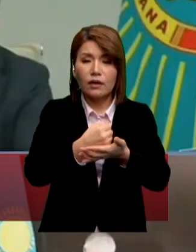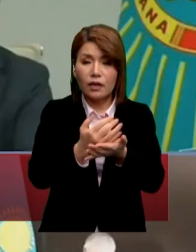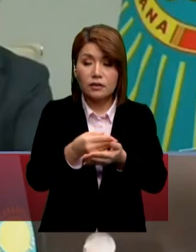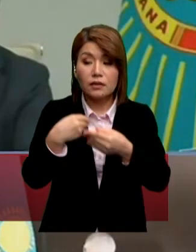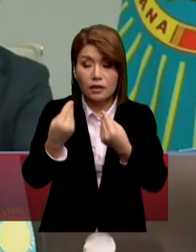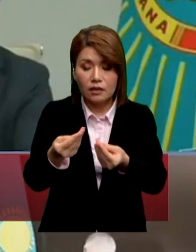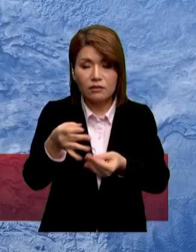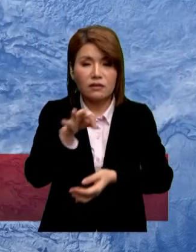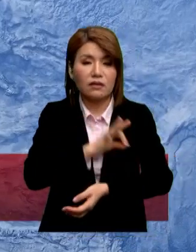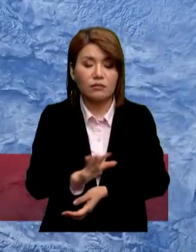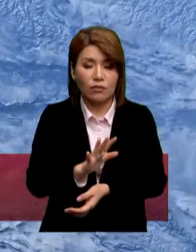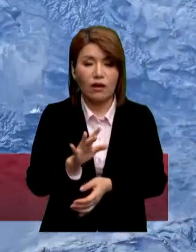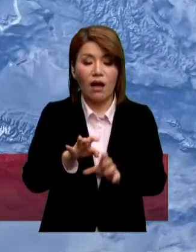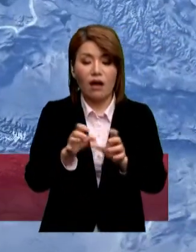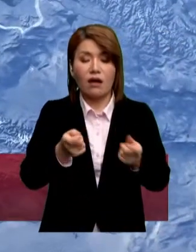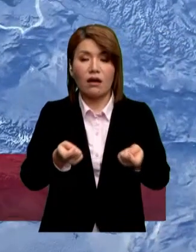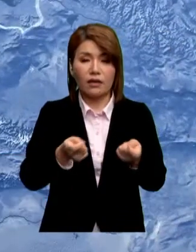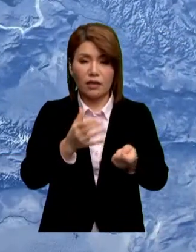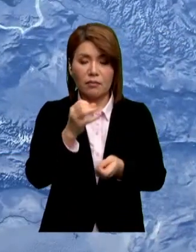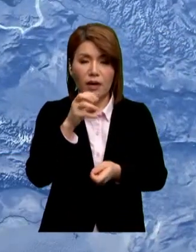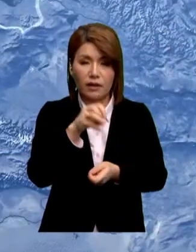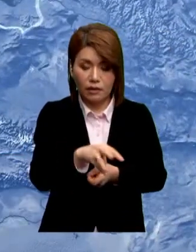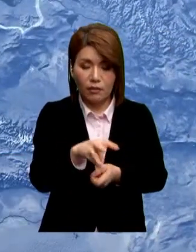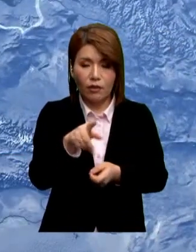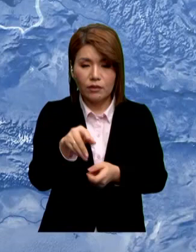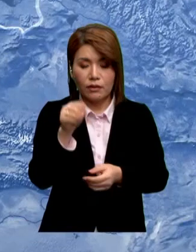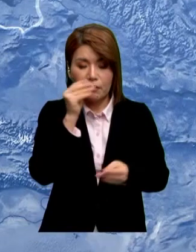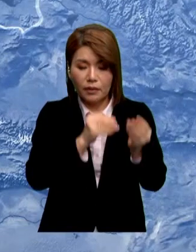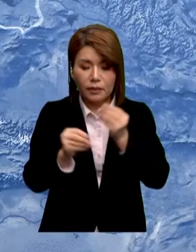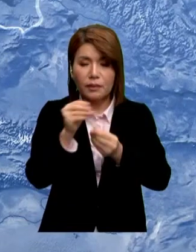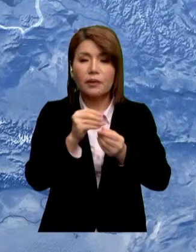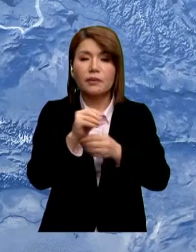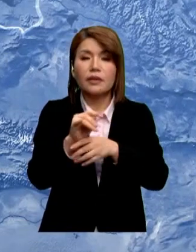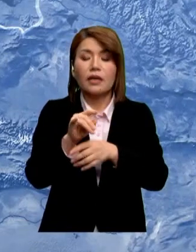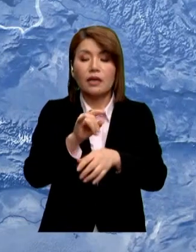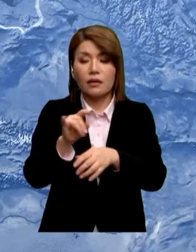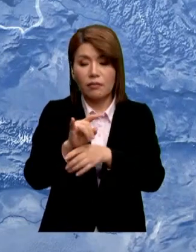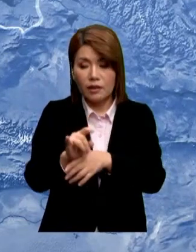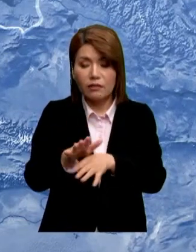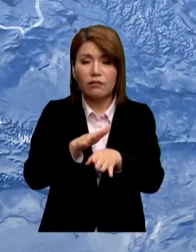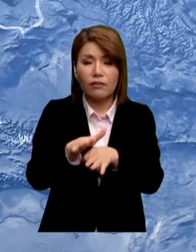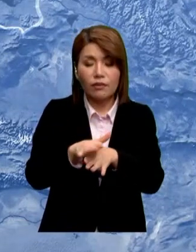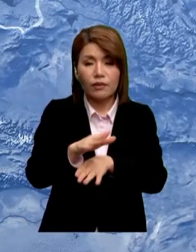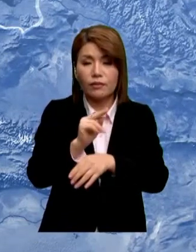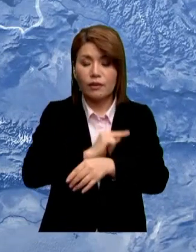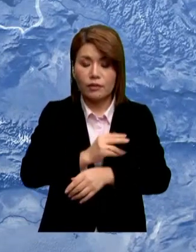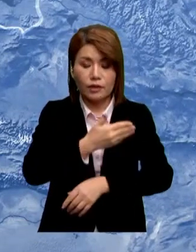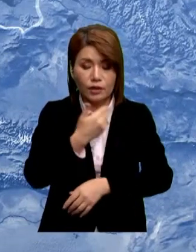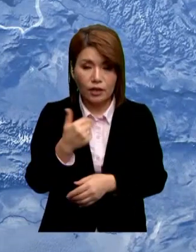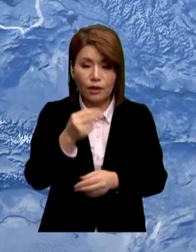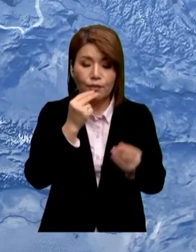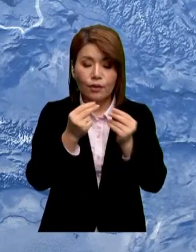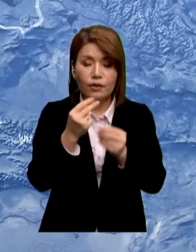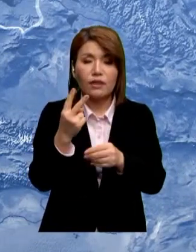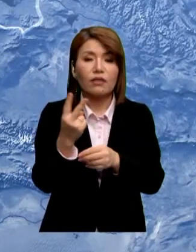Акимы занимаются формализмом. Тем временем продовольственная инфляция в регионах продолжает расти. Самые дорогие продукты питания в